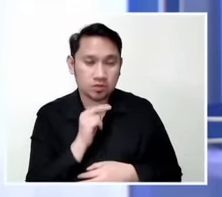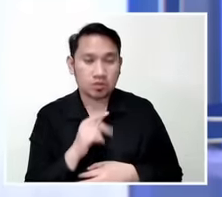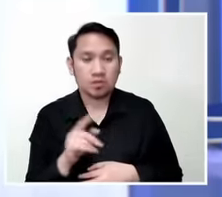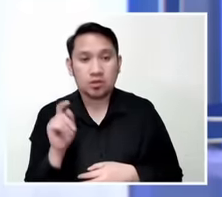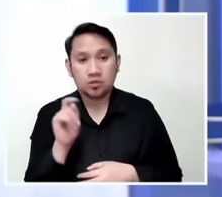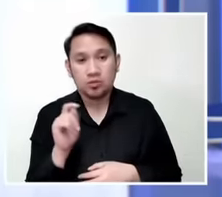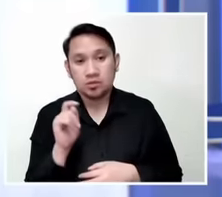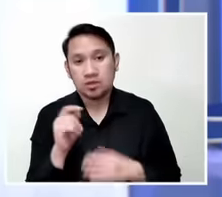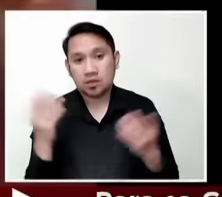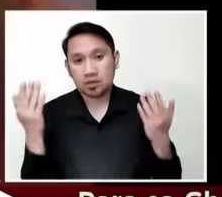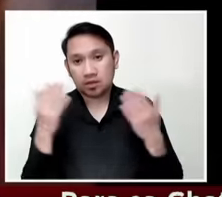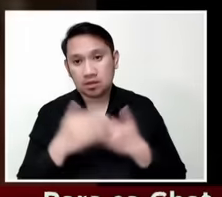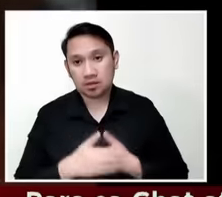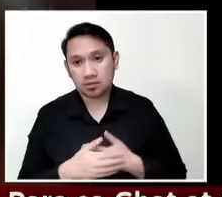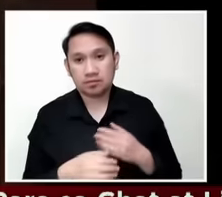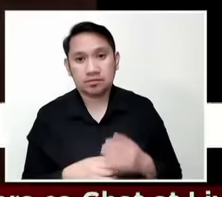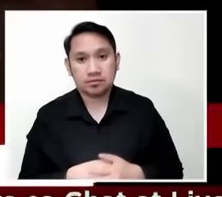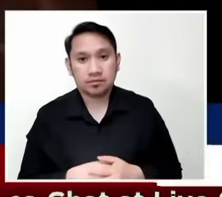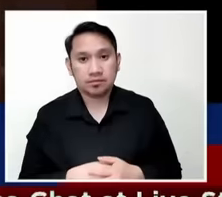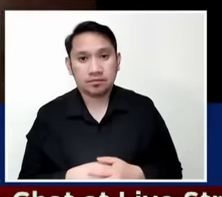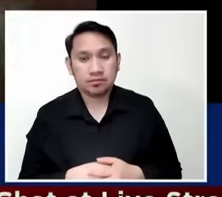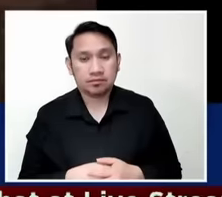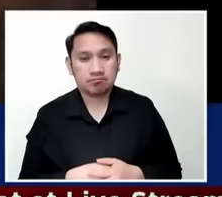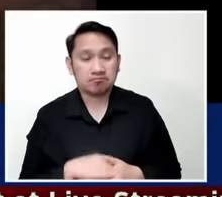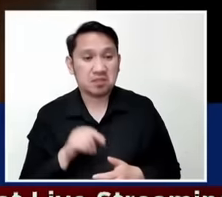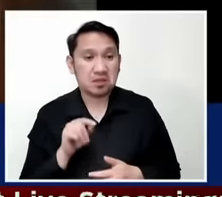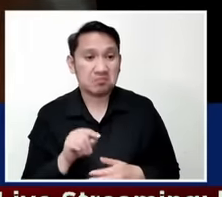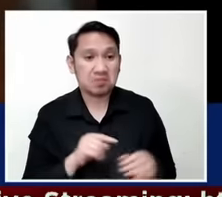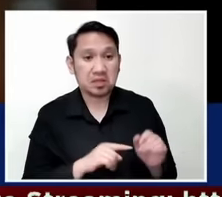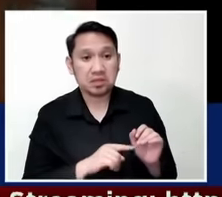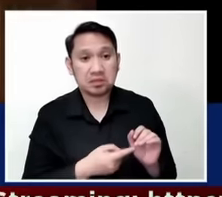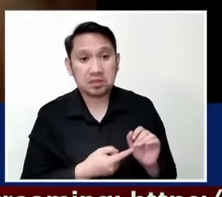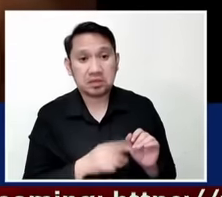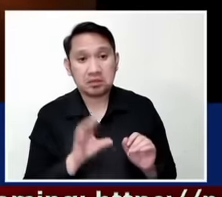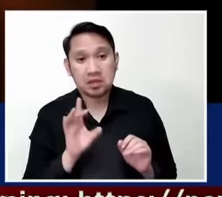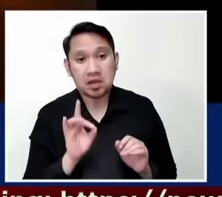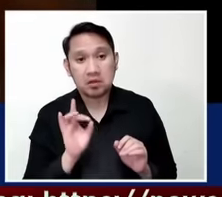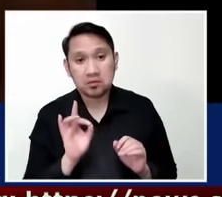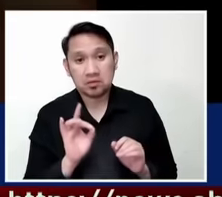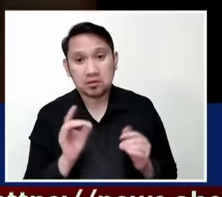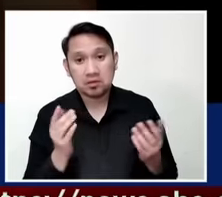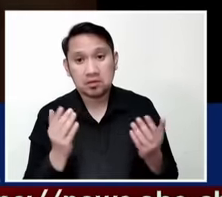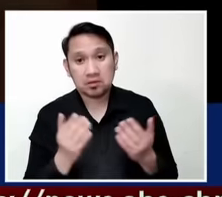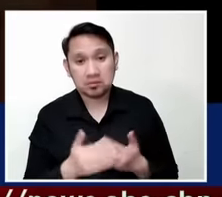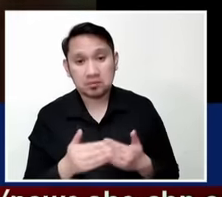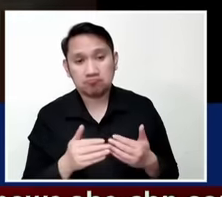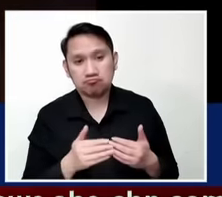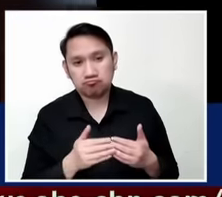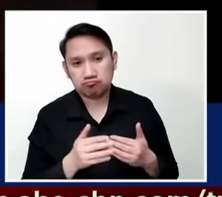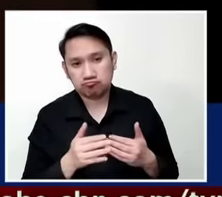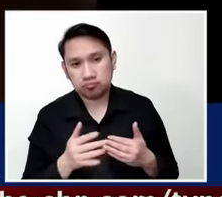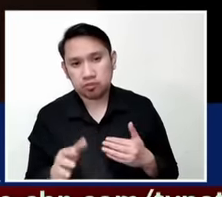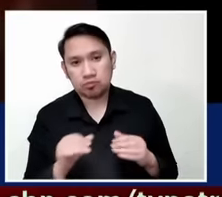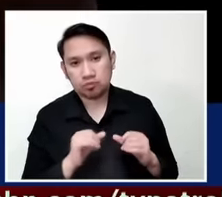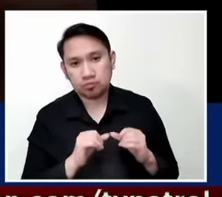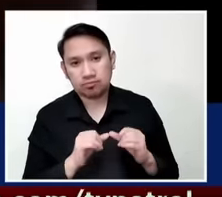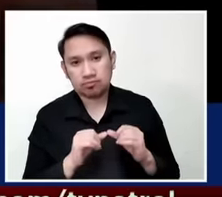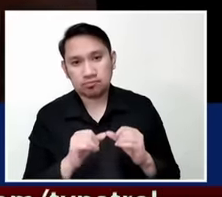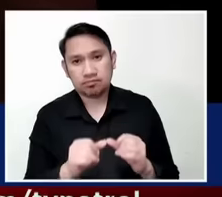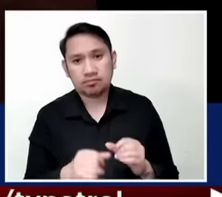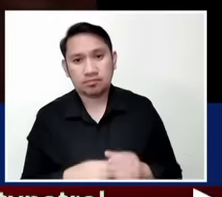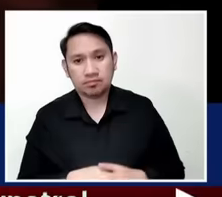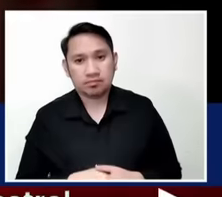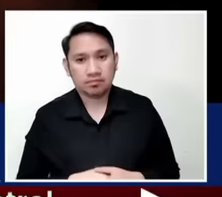gabi. Umabot sa 3rd alarma ang sunog na nagsimula pasado alas 8 at indineklarang fire out matapos ang halos 2